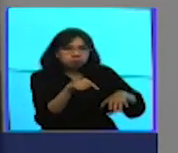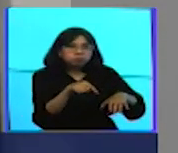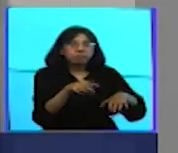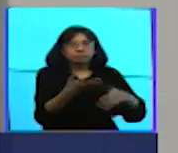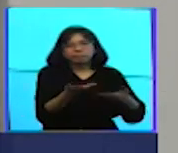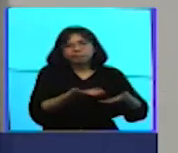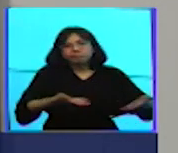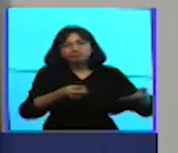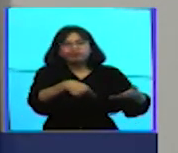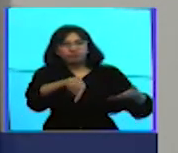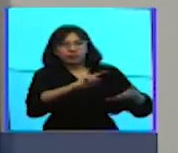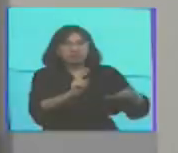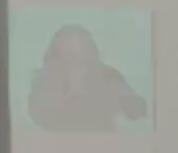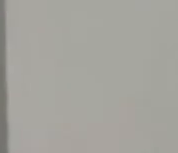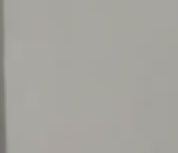tapi